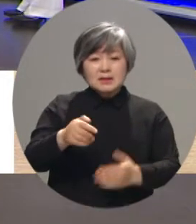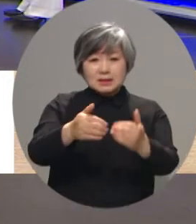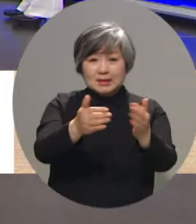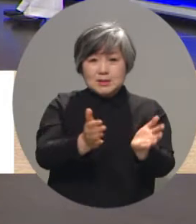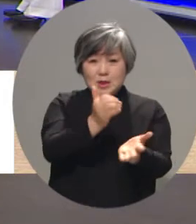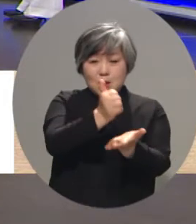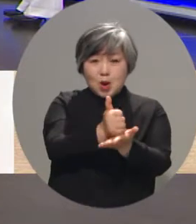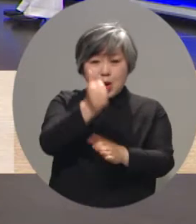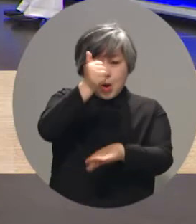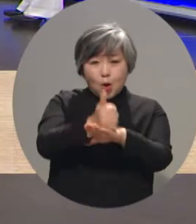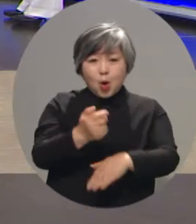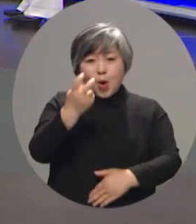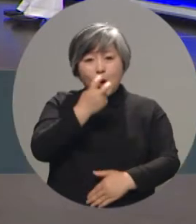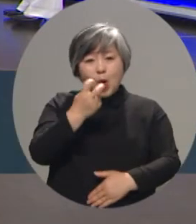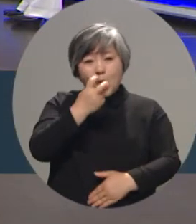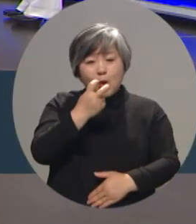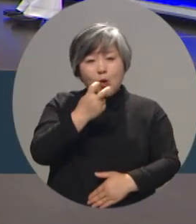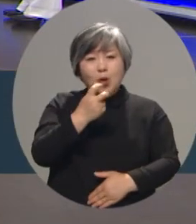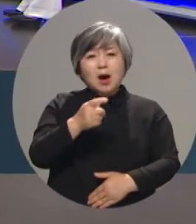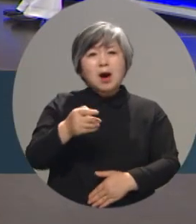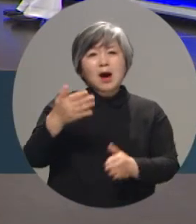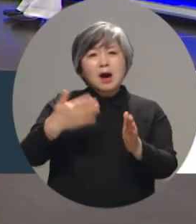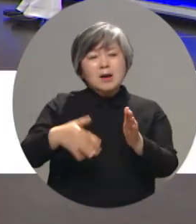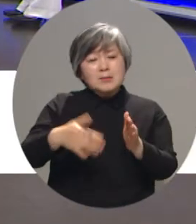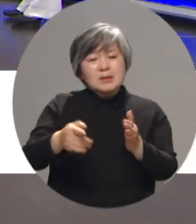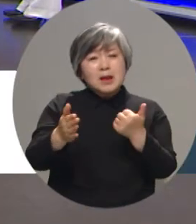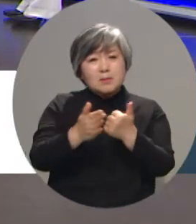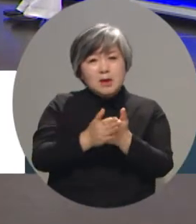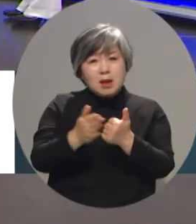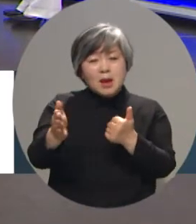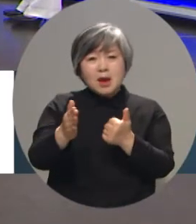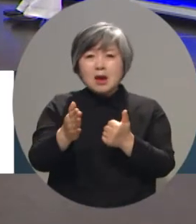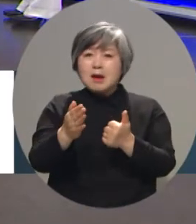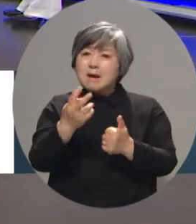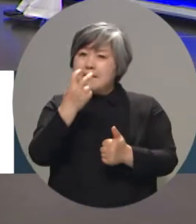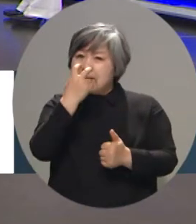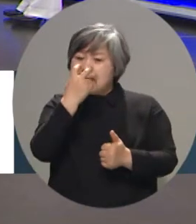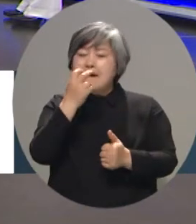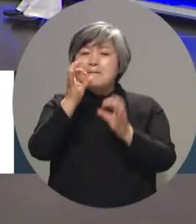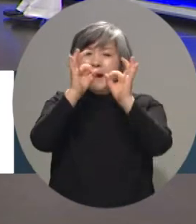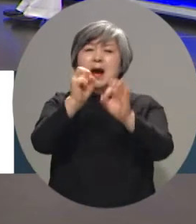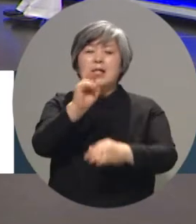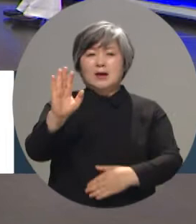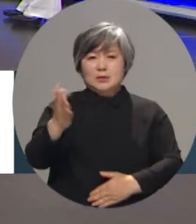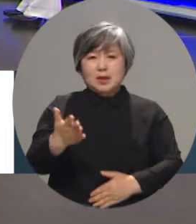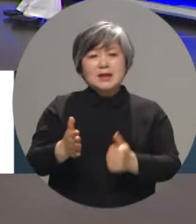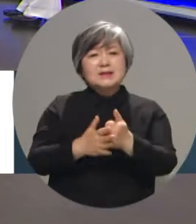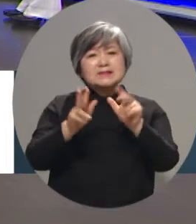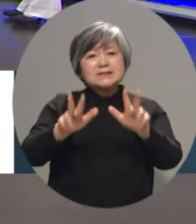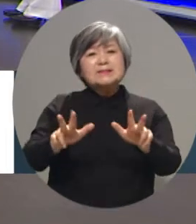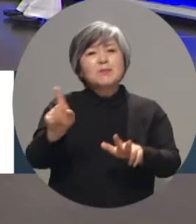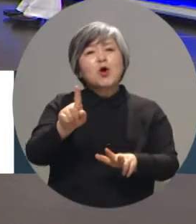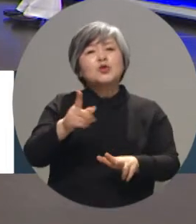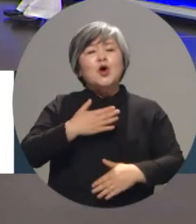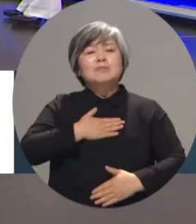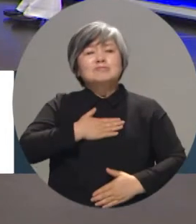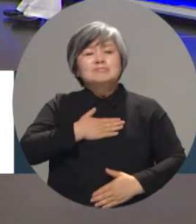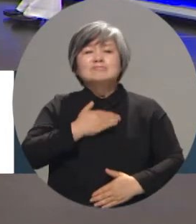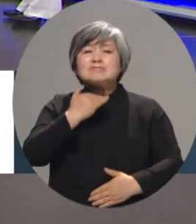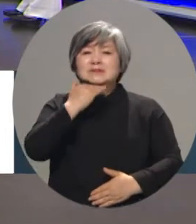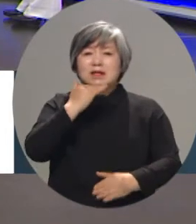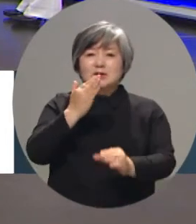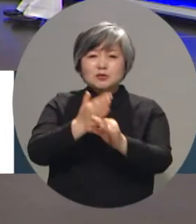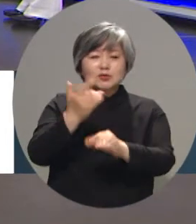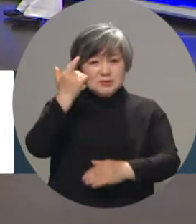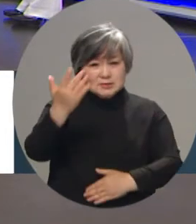출구조사 결과나 이런 게 발표되지는 않기 때문에 개표 결과 지켜보는 수밖에 없으실 텐데요. 지금 어떤 심정으로 기다리고